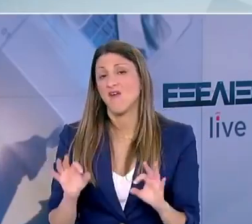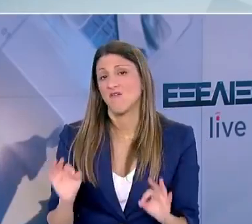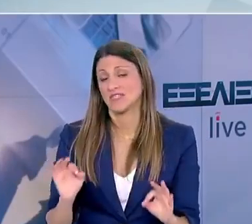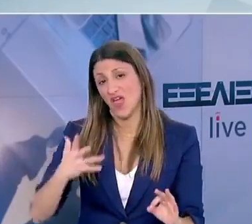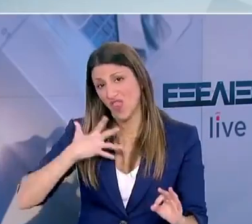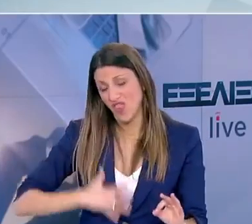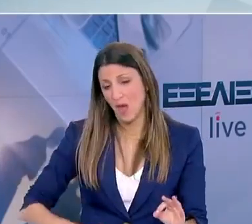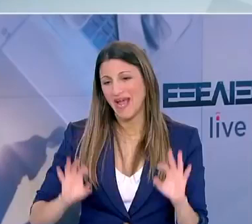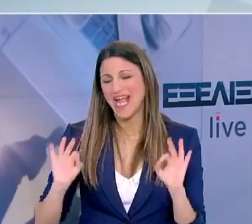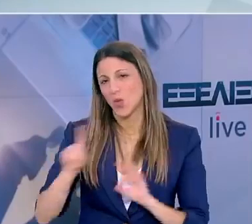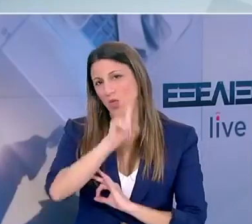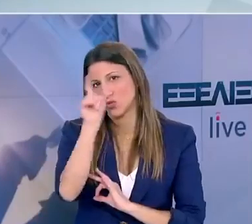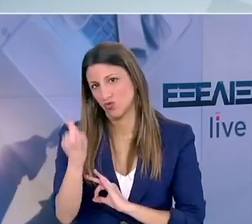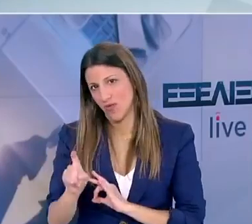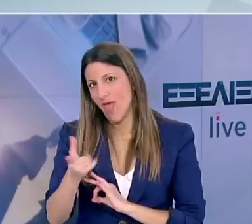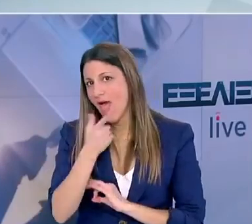καιρό.